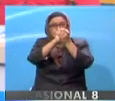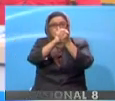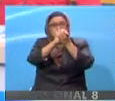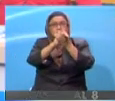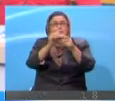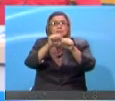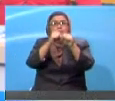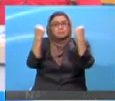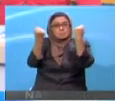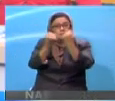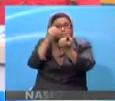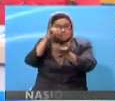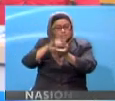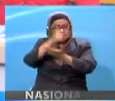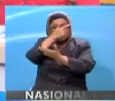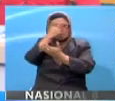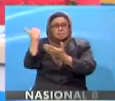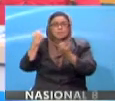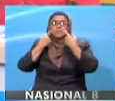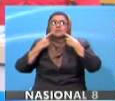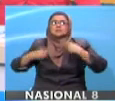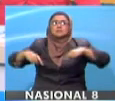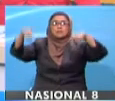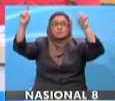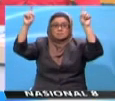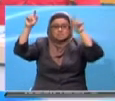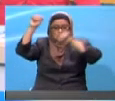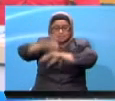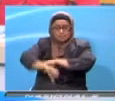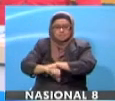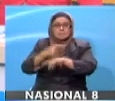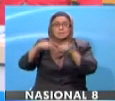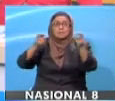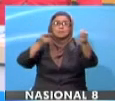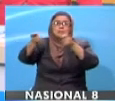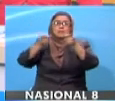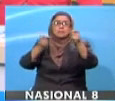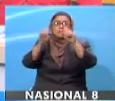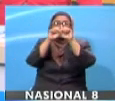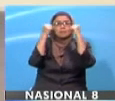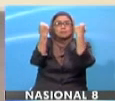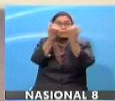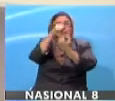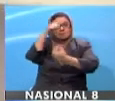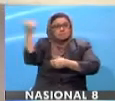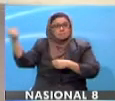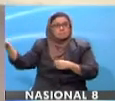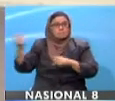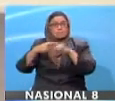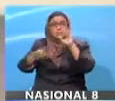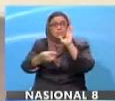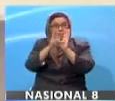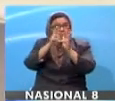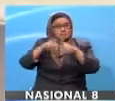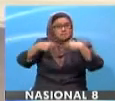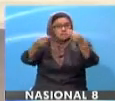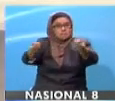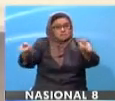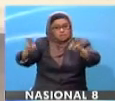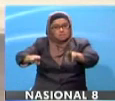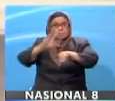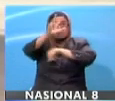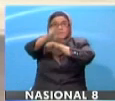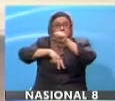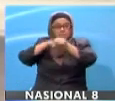itu berikutan berjaya menewaskan beberapa pengendali utama lain. Prasarana dianugerahkan kontrak selama 3 tahun oleh